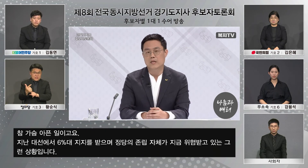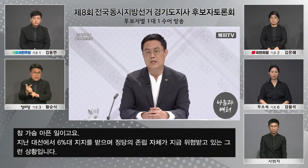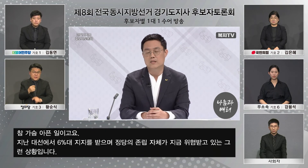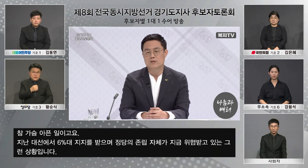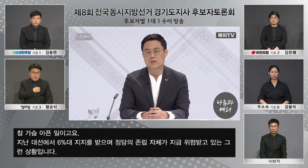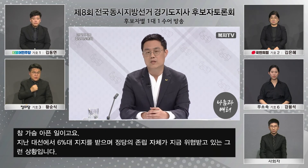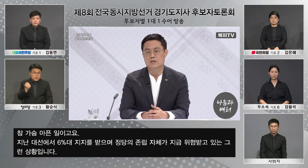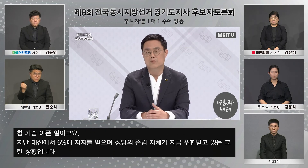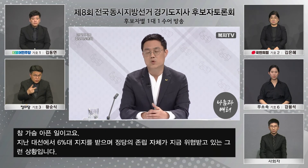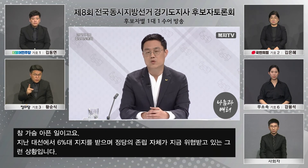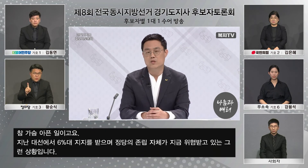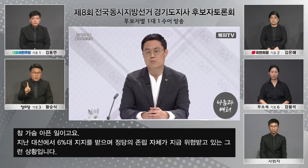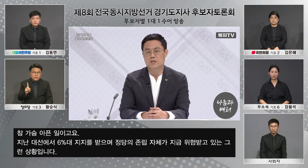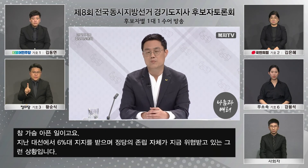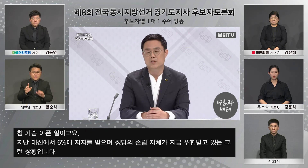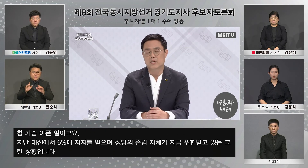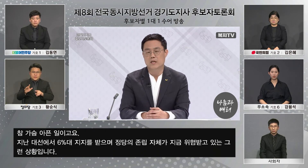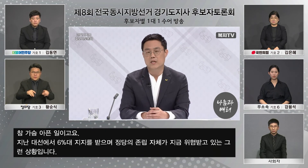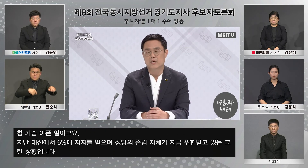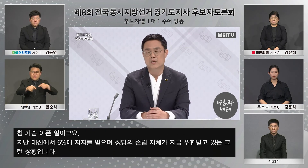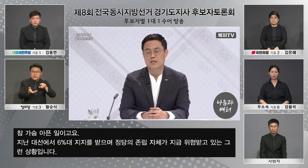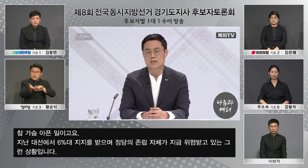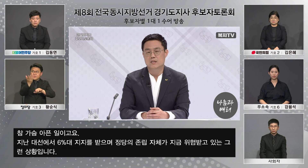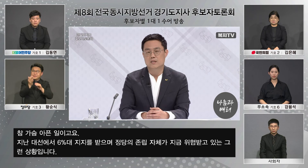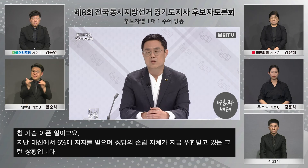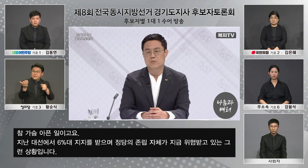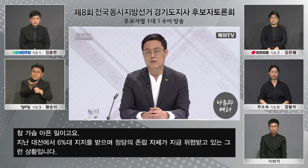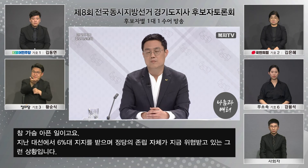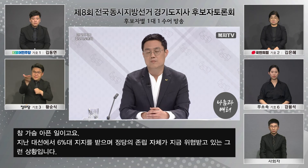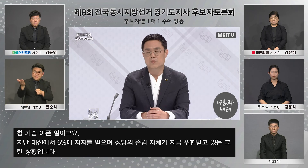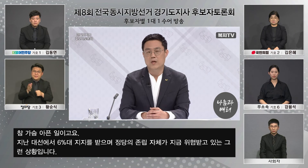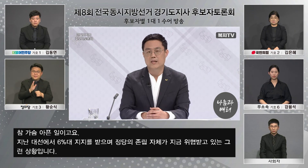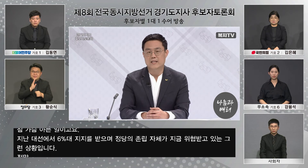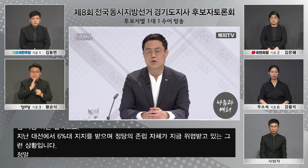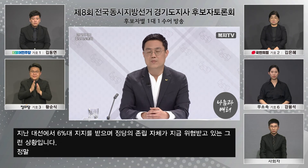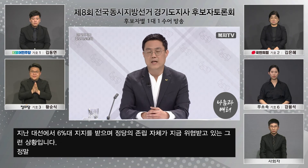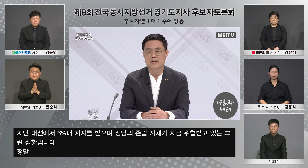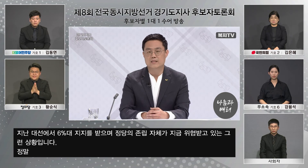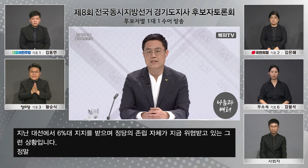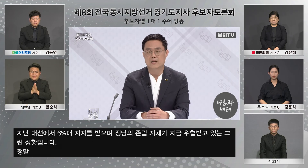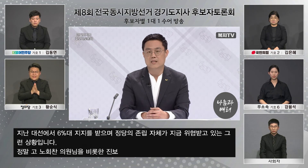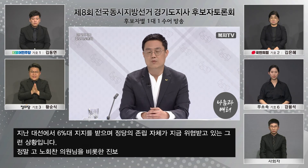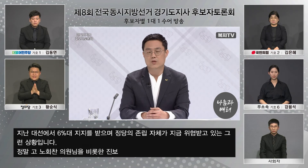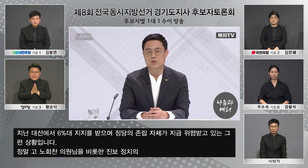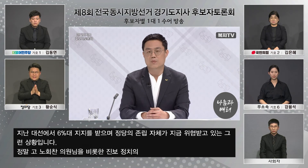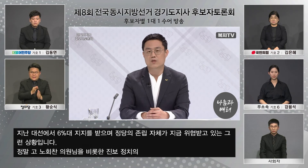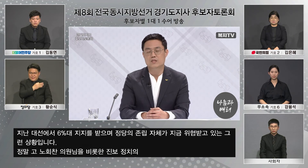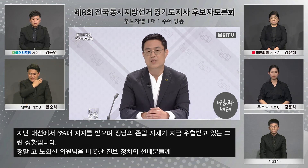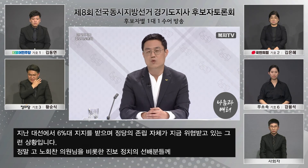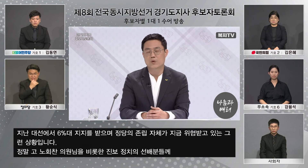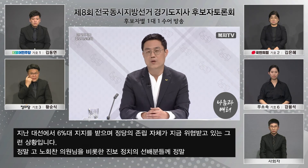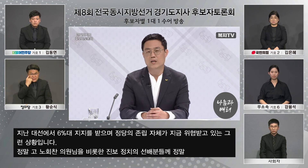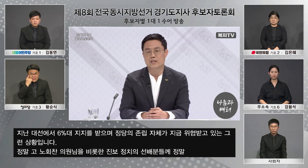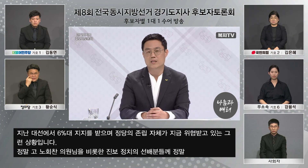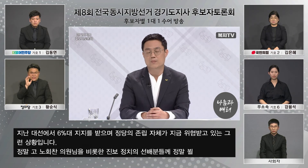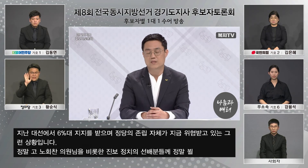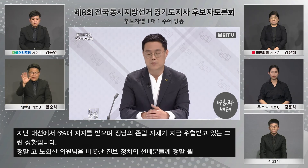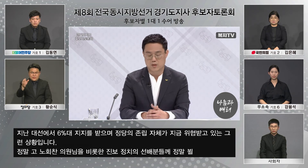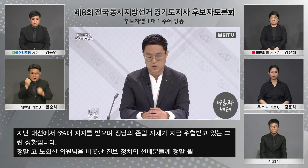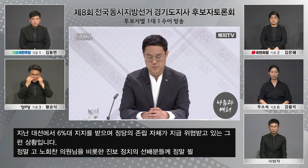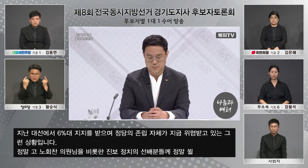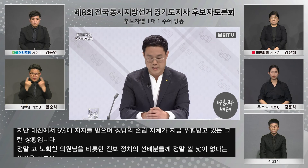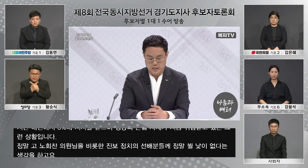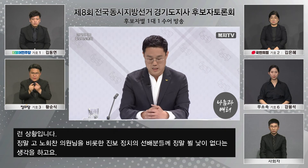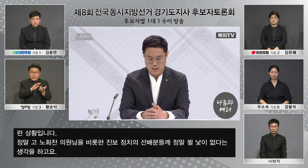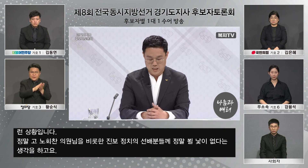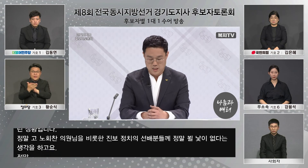의원님을 비롯한 우리 진보정치의 선배님들께 정말 별 낯이 없다라는 생각을 하고요. 정말 혁신하고 변화하겠다는 말씀